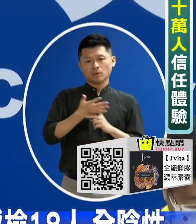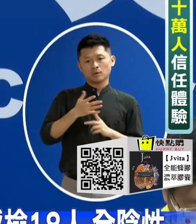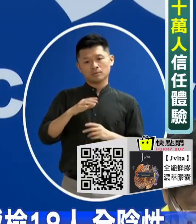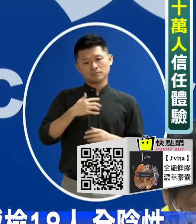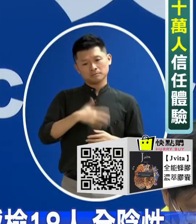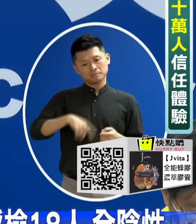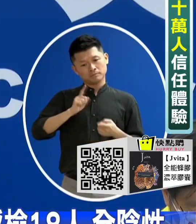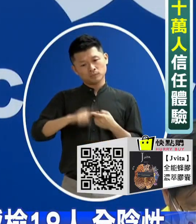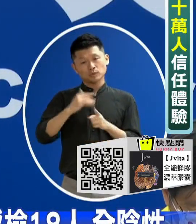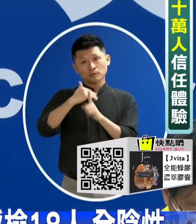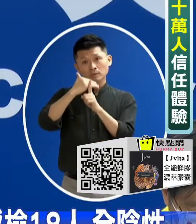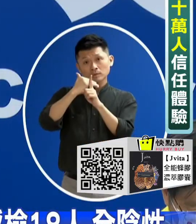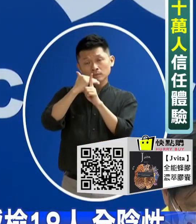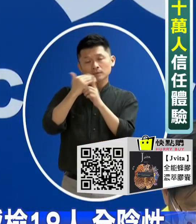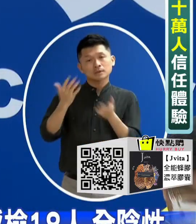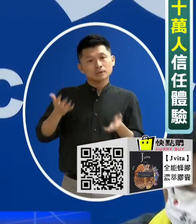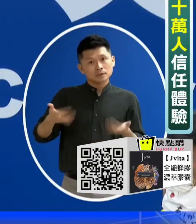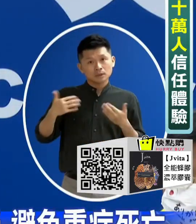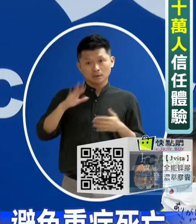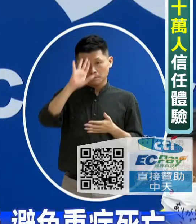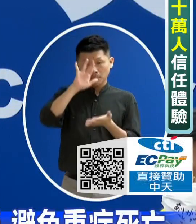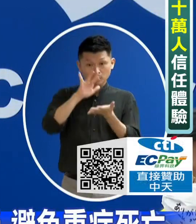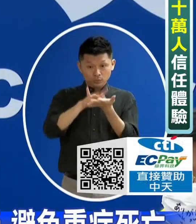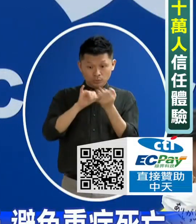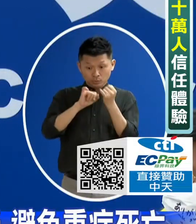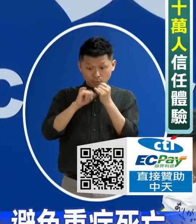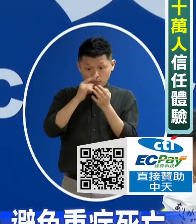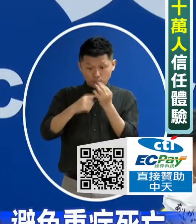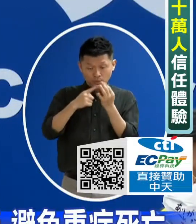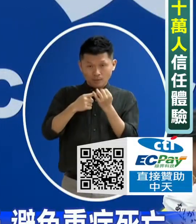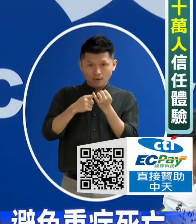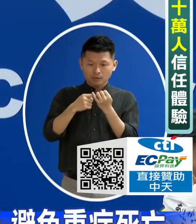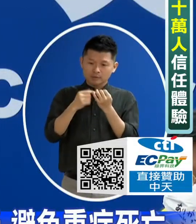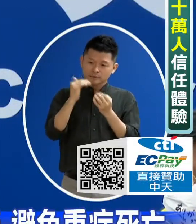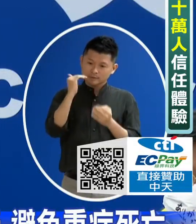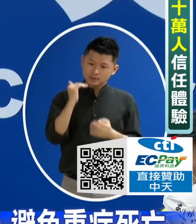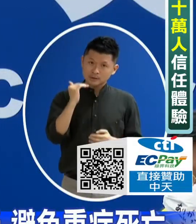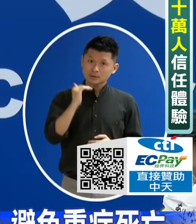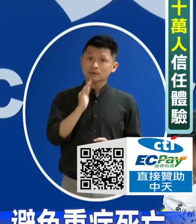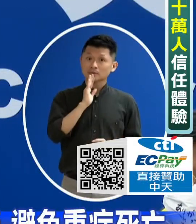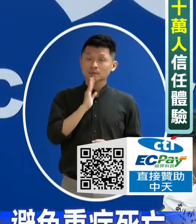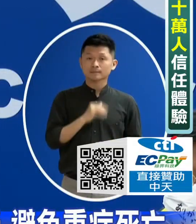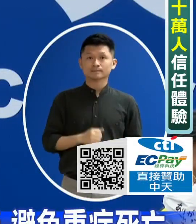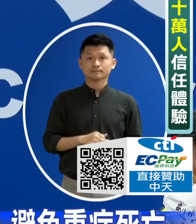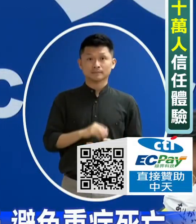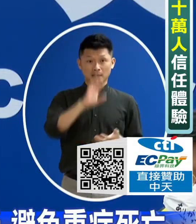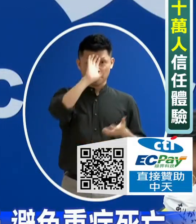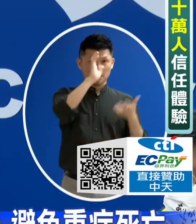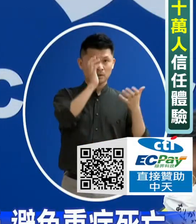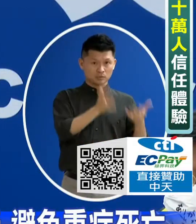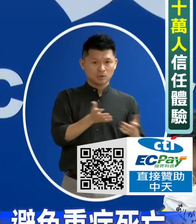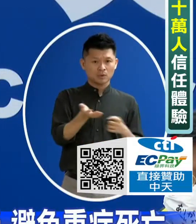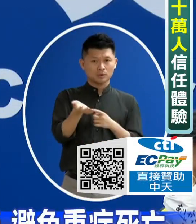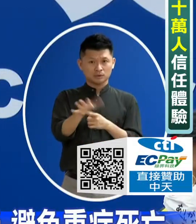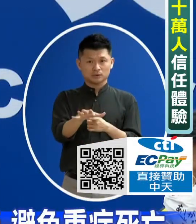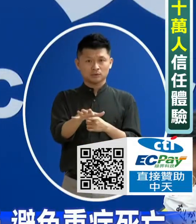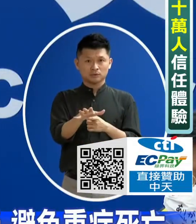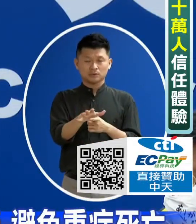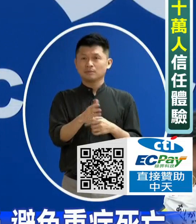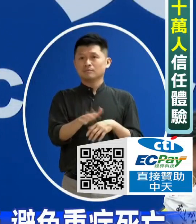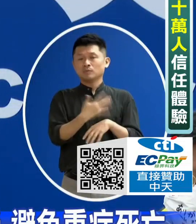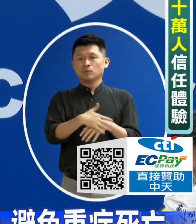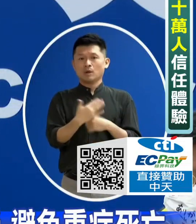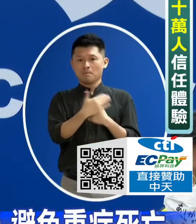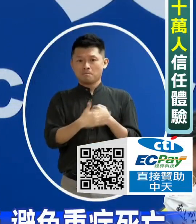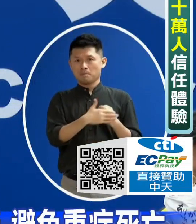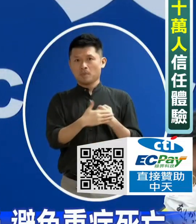病毒量通常也不会比较高哈，所以这个来说还是有一些部分对于重症跟死亡一定还有一个很高的保护力在。